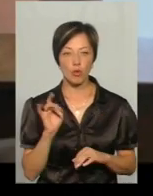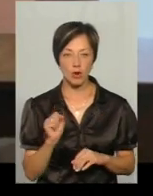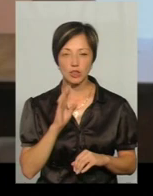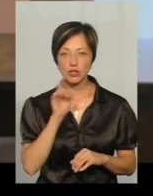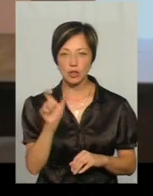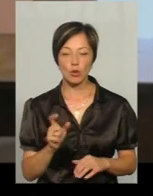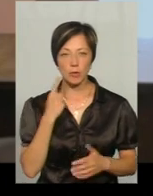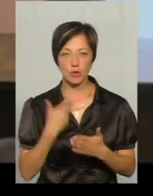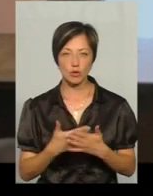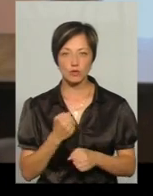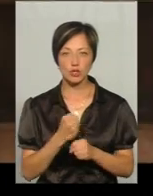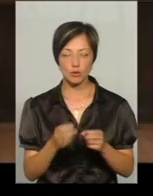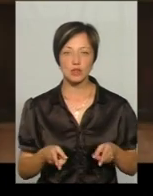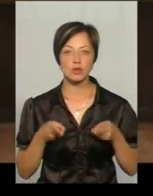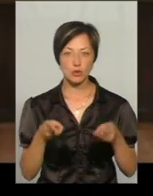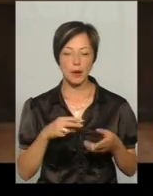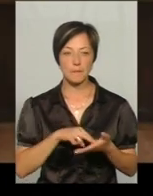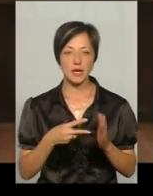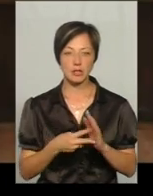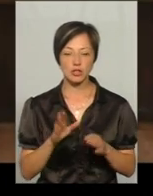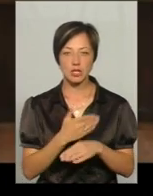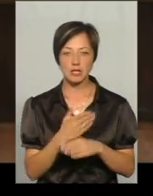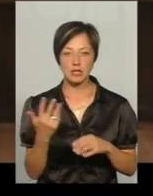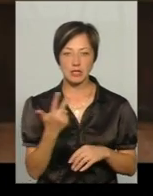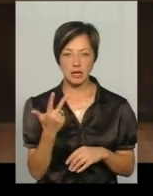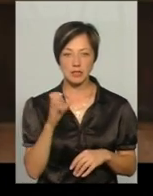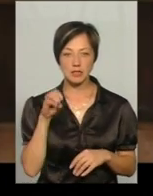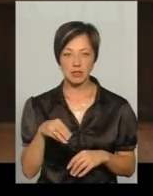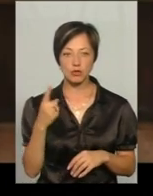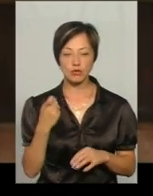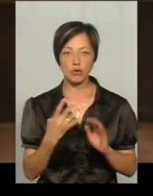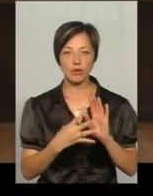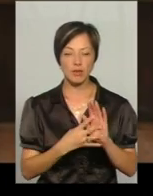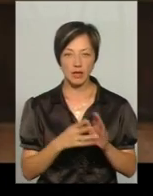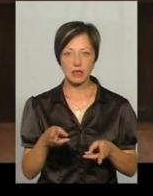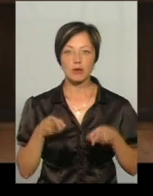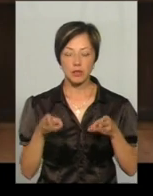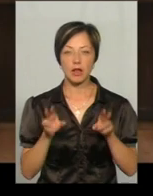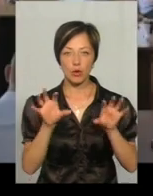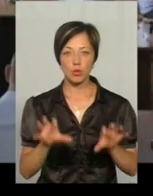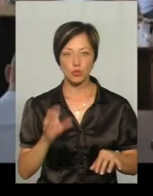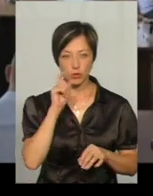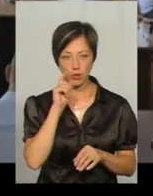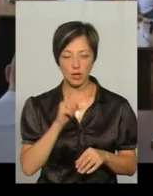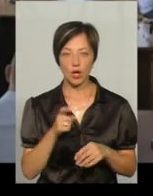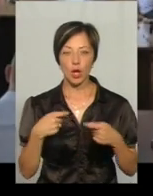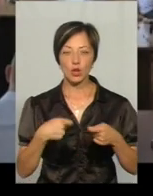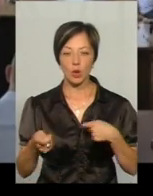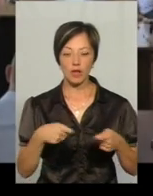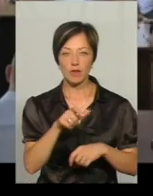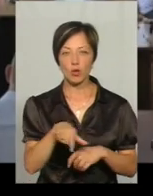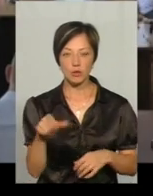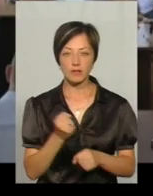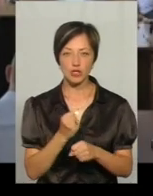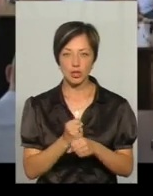жінку підозрюють у вчиненні злочину, передбаченого частиною 3 статті 149 Кримінального кодексу України. Торгівля людьми